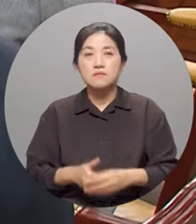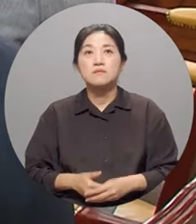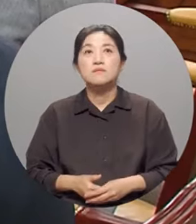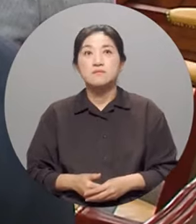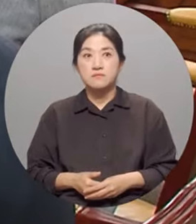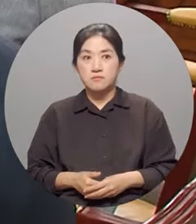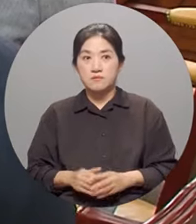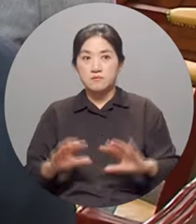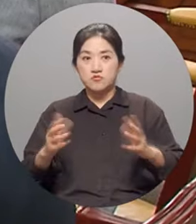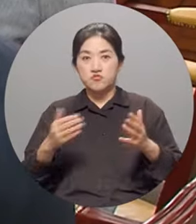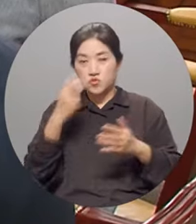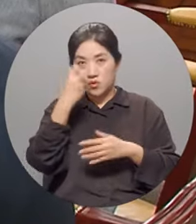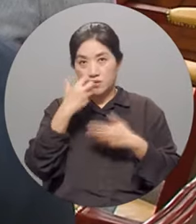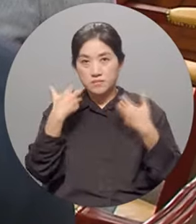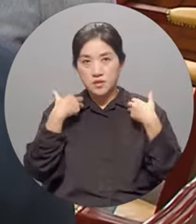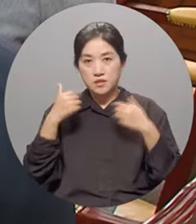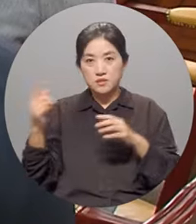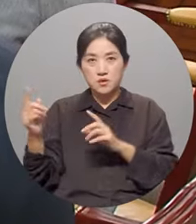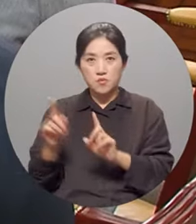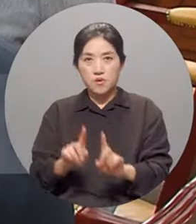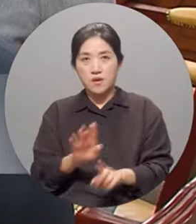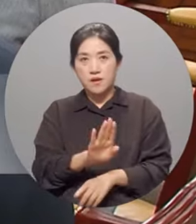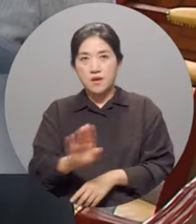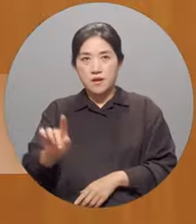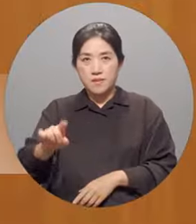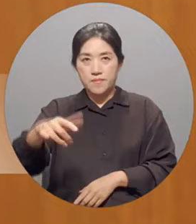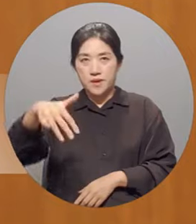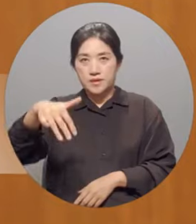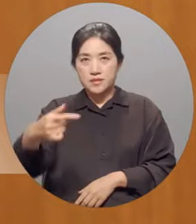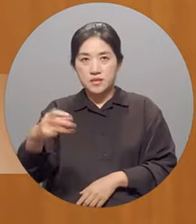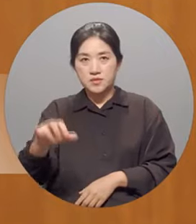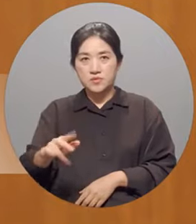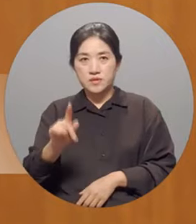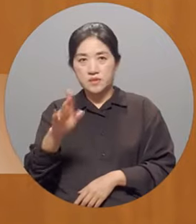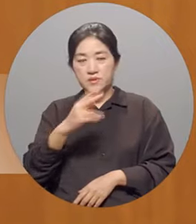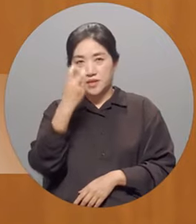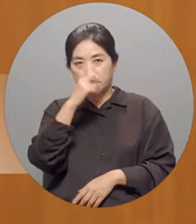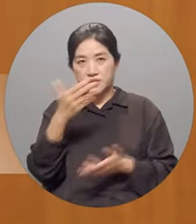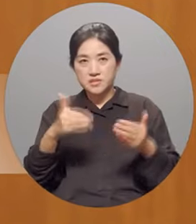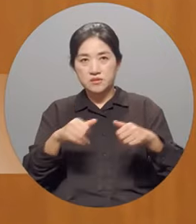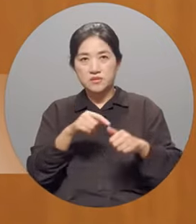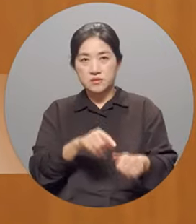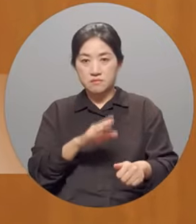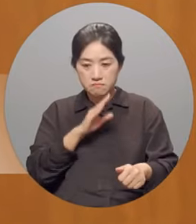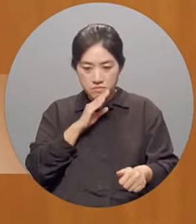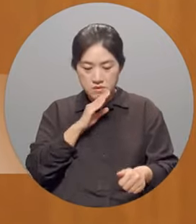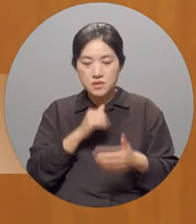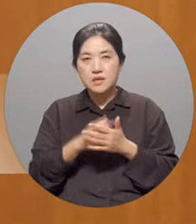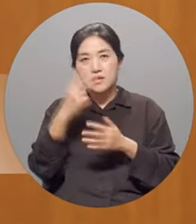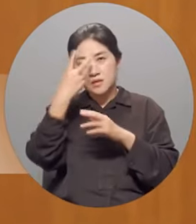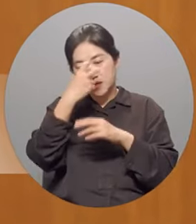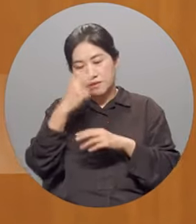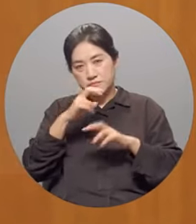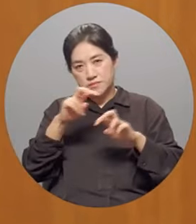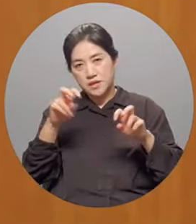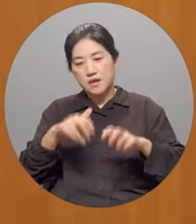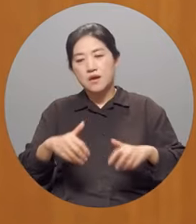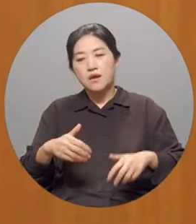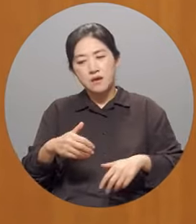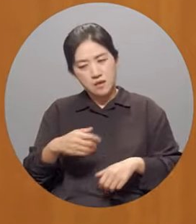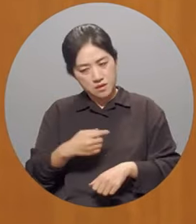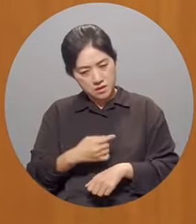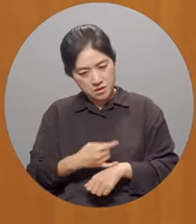했습니다 장에 배석한 박찬우 KBS 감사는 직원에게 시킨게 사실이라면 감사를 검토할 필요가